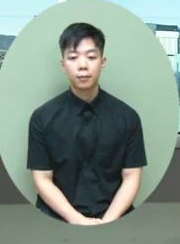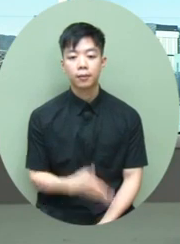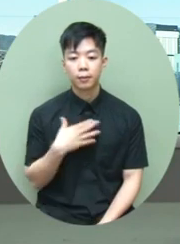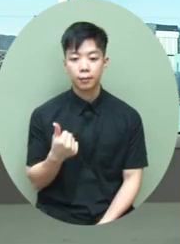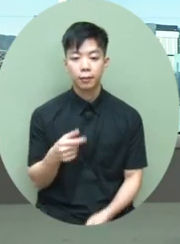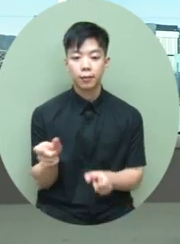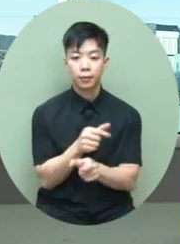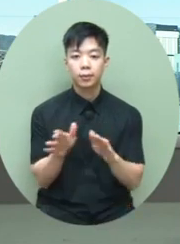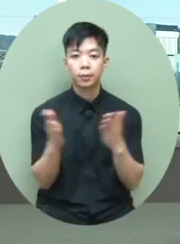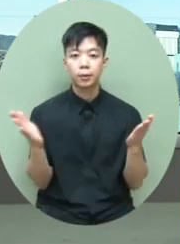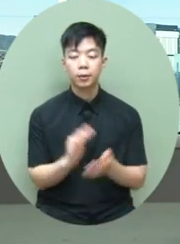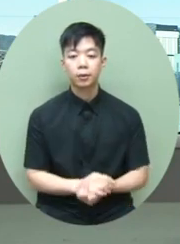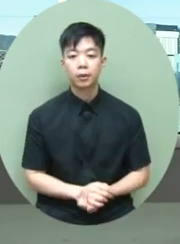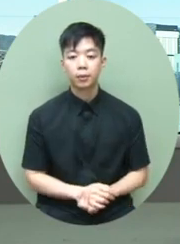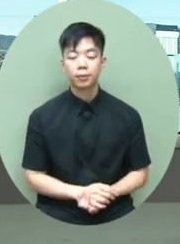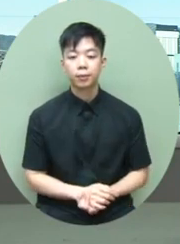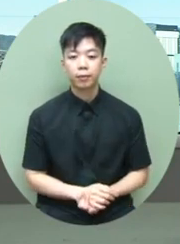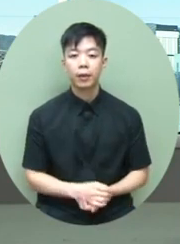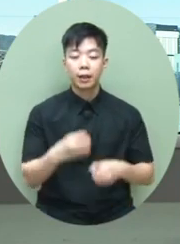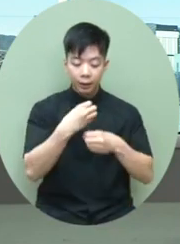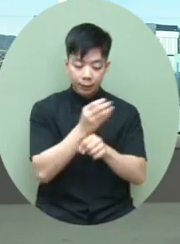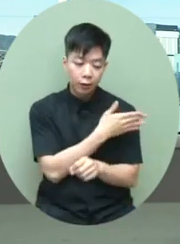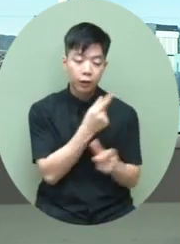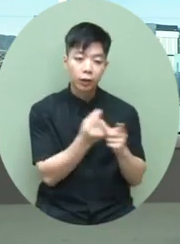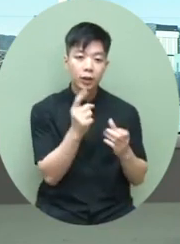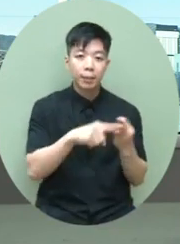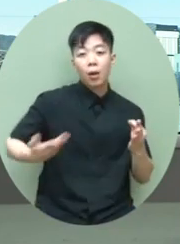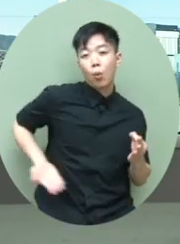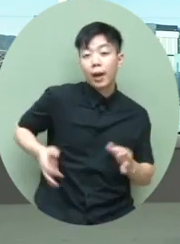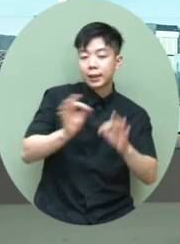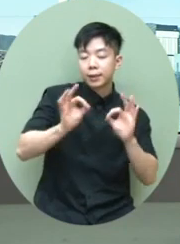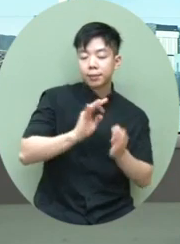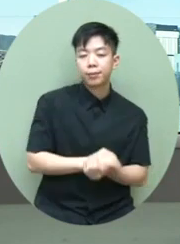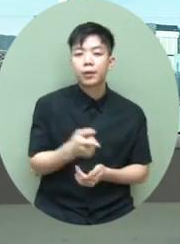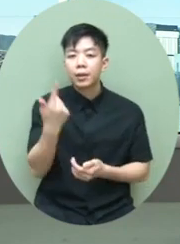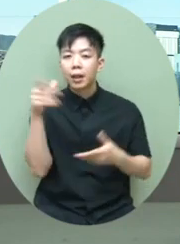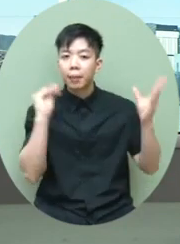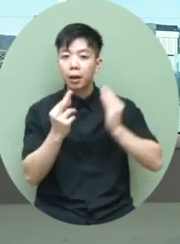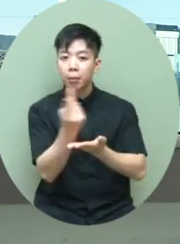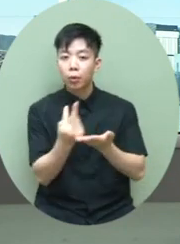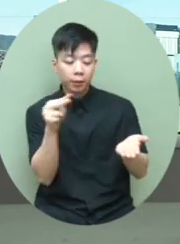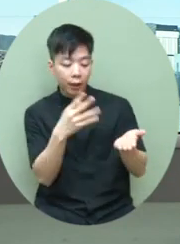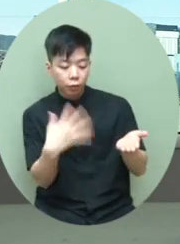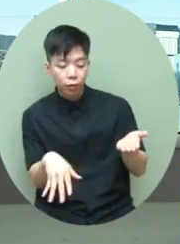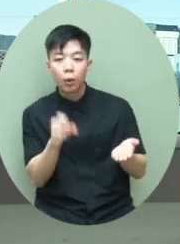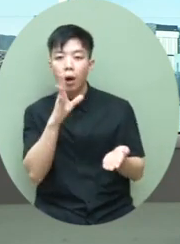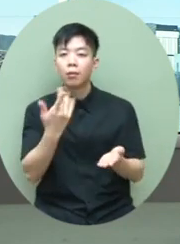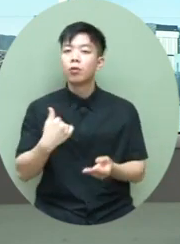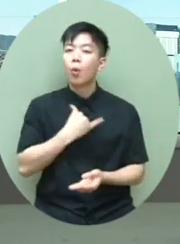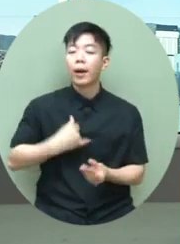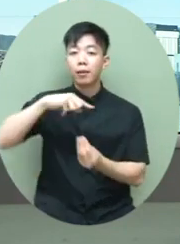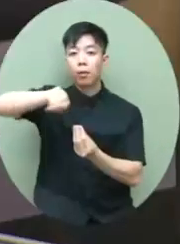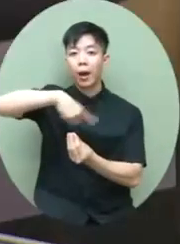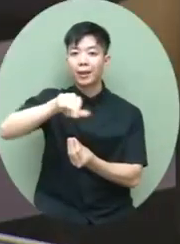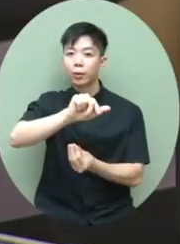你好，經濟部，首先都係想問翻華星嗰度咧，其實即睇到你出嗰個稿啦，就話初步調查涉及環境嘅污染啦，可唔可以講下嗰